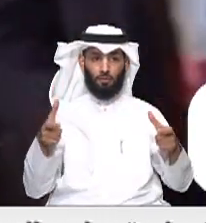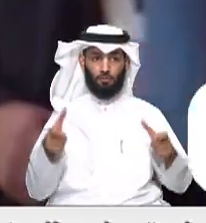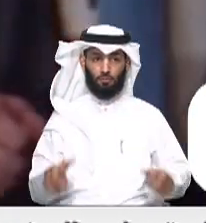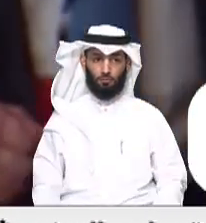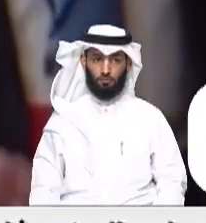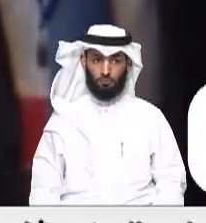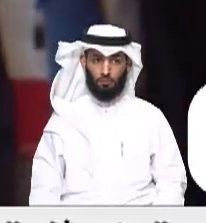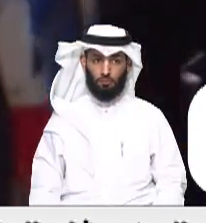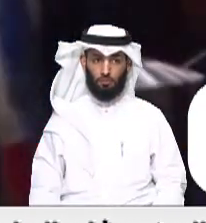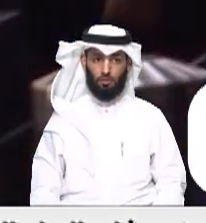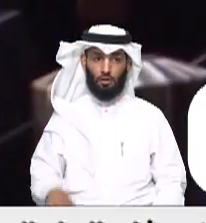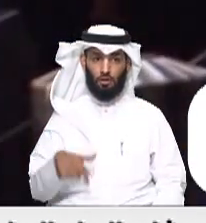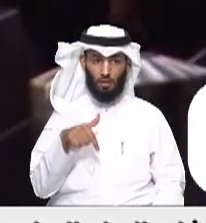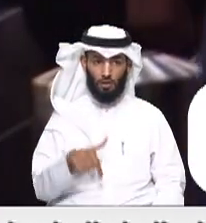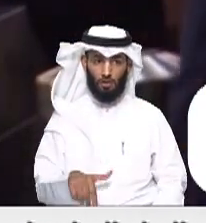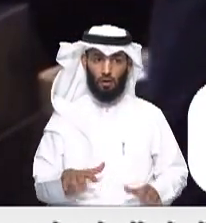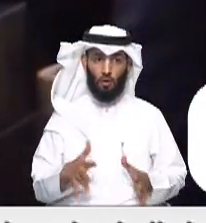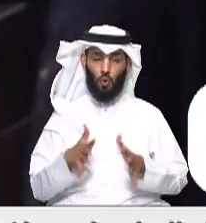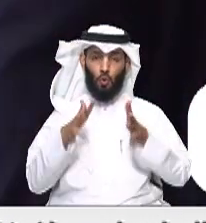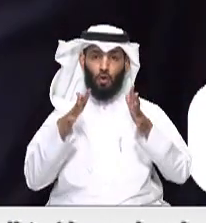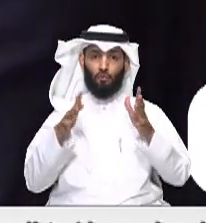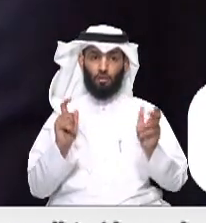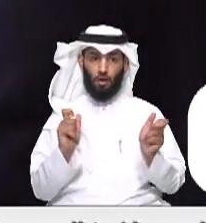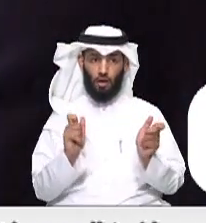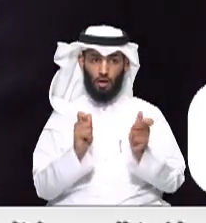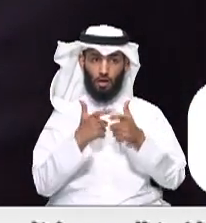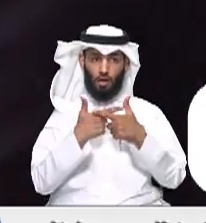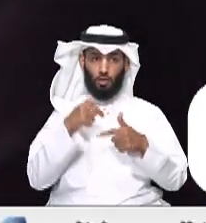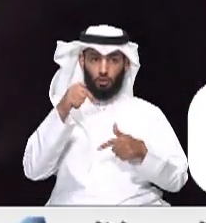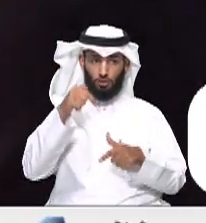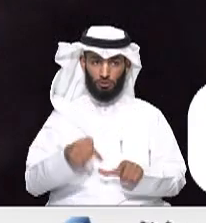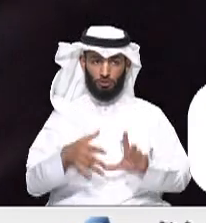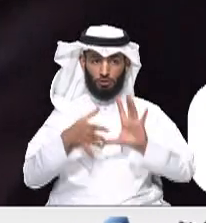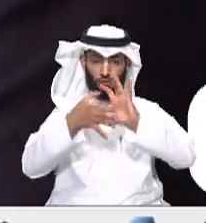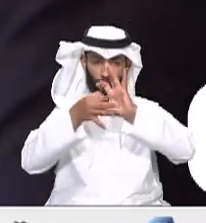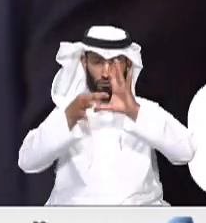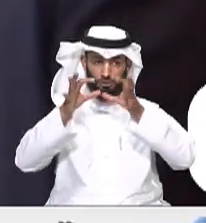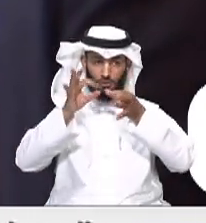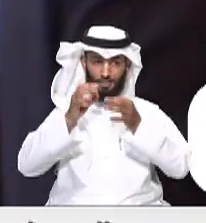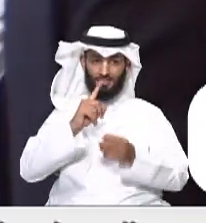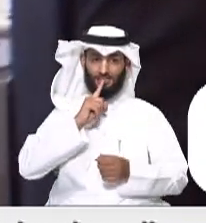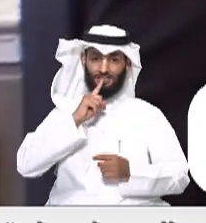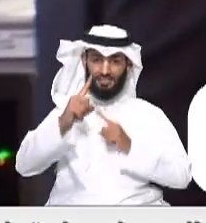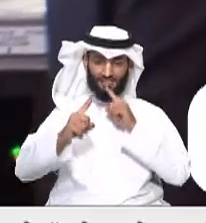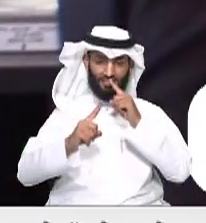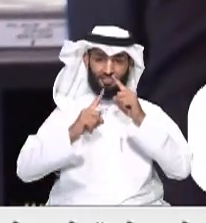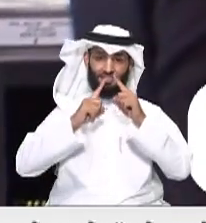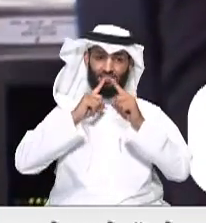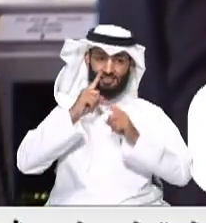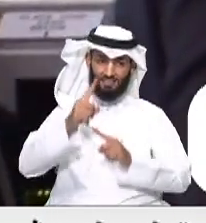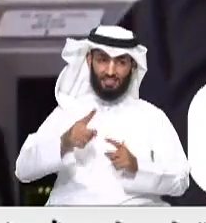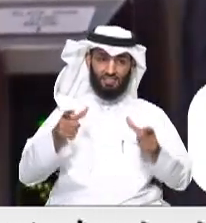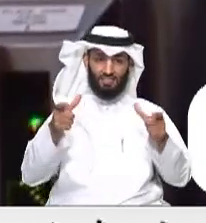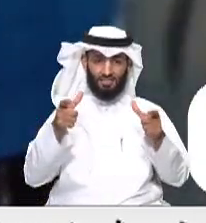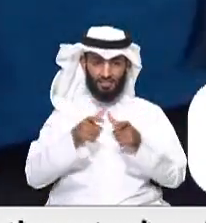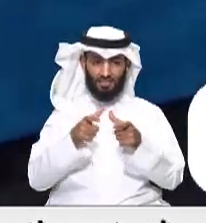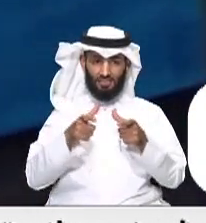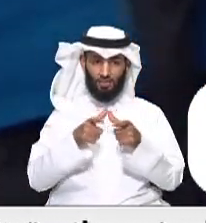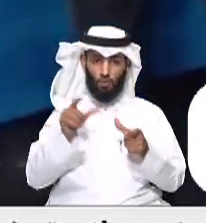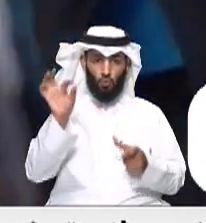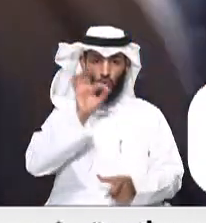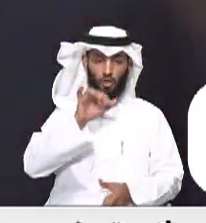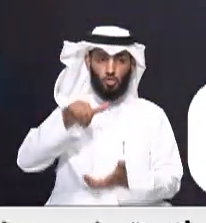وسط مخاوف من اندلاع حرب إقليمية، انطلقت الاجتماعات السنوية للأمم المتحدة في مقرها بمدينة